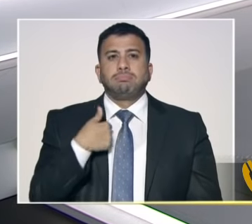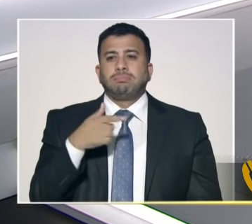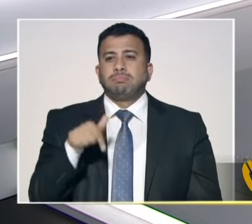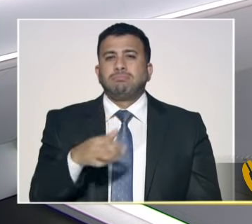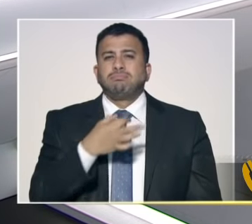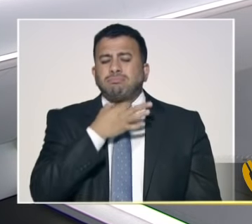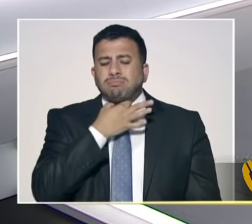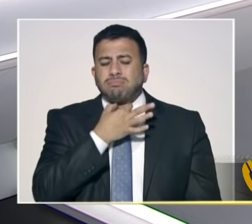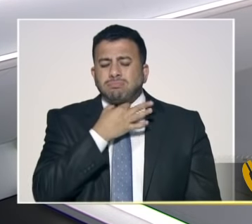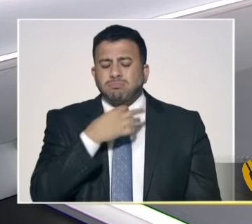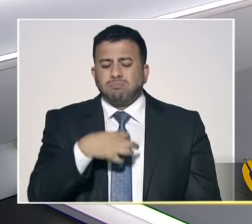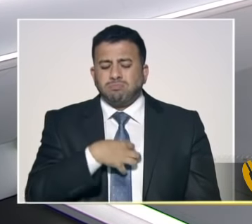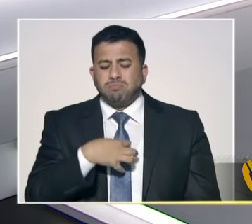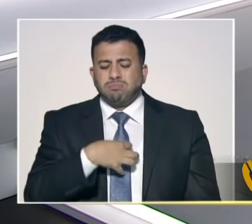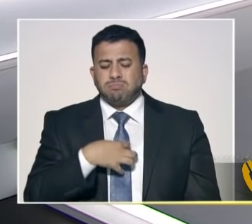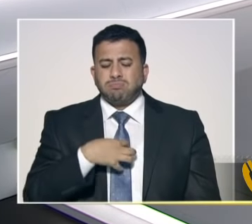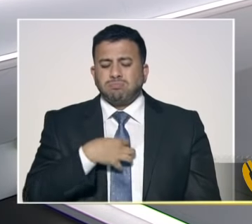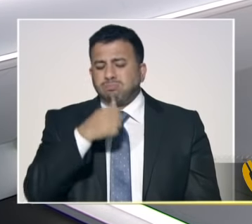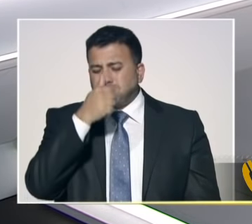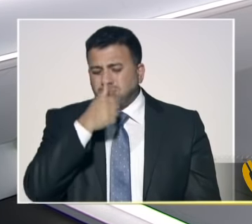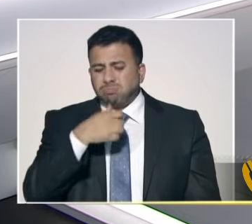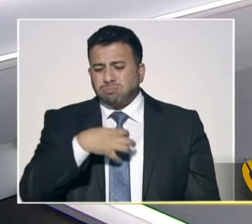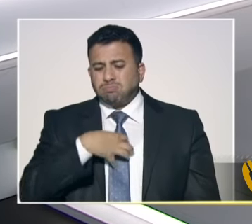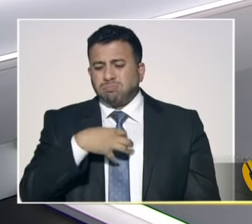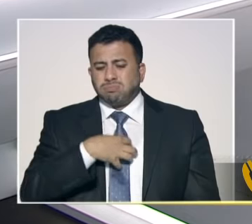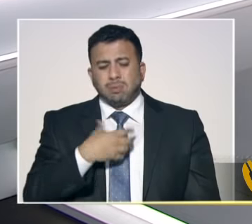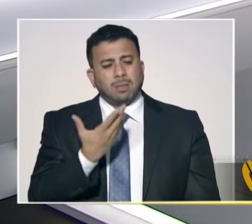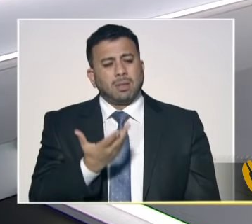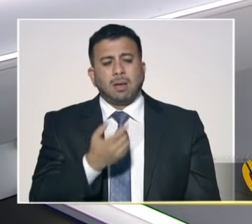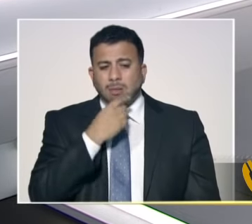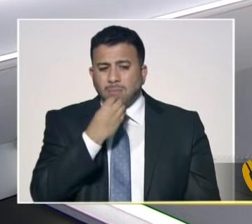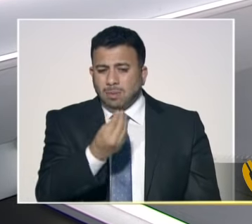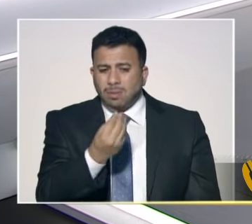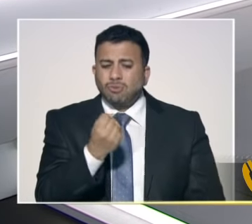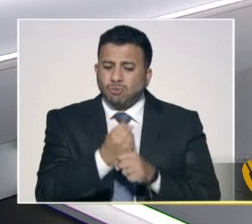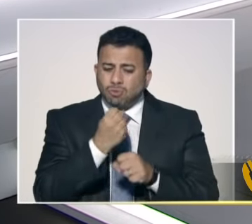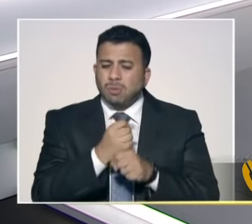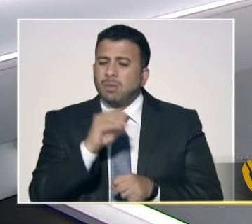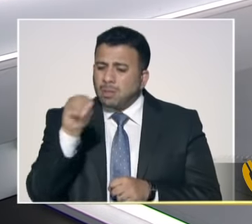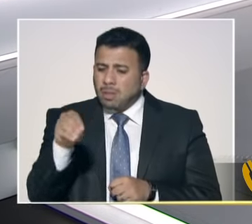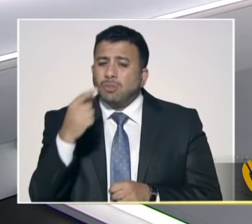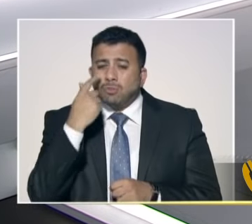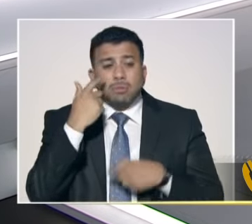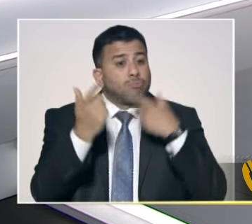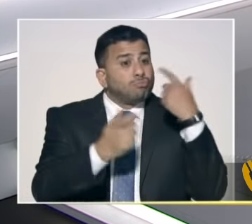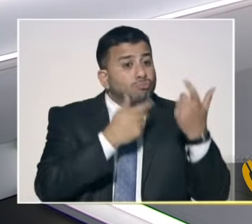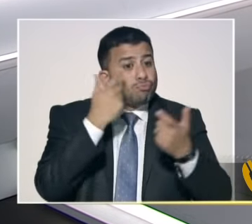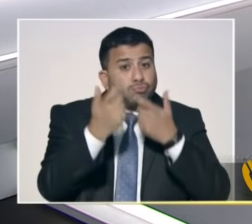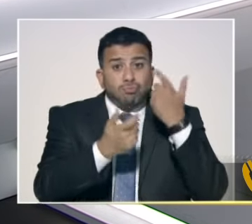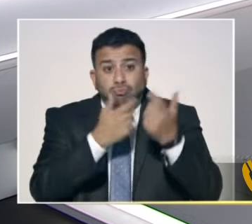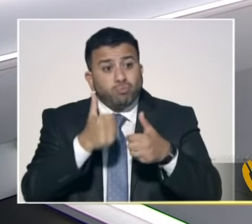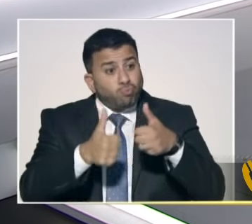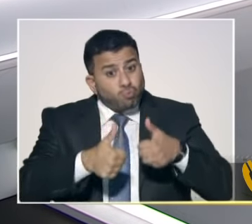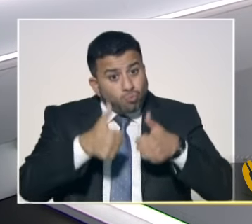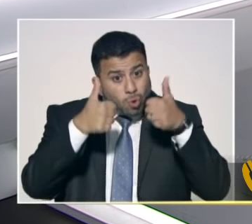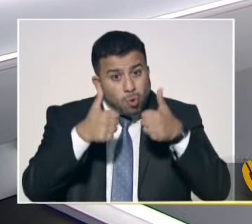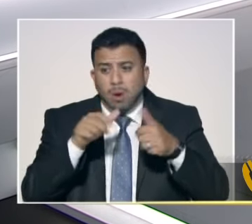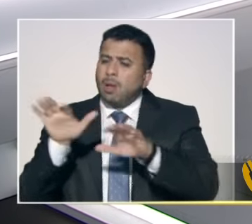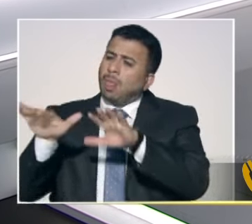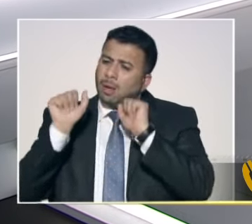وكذا. فأنا شفت عليه أقول له يعني اقبل بالوظيفة هاي لحد ما تحصل لك عمل ثاني وترك الوظيفة